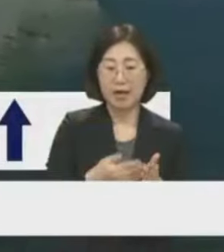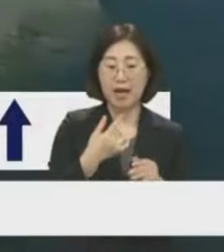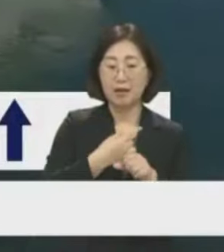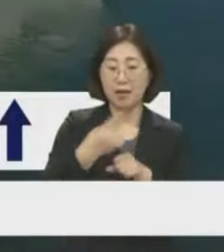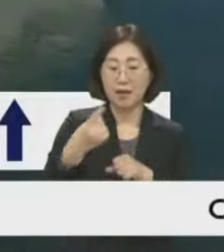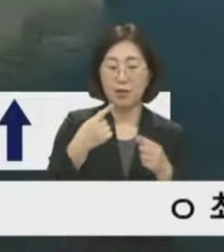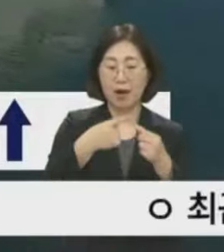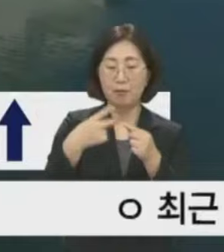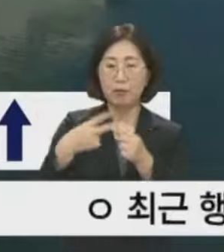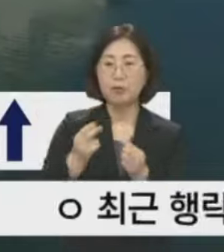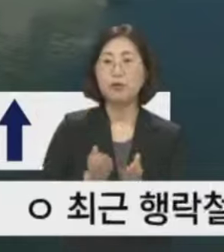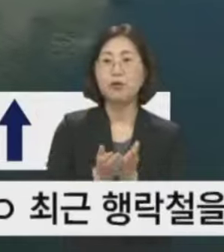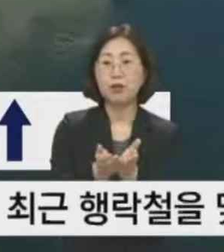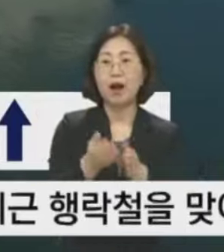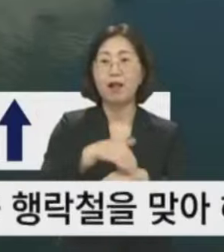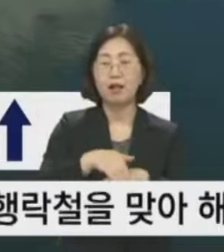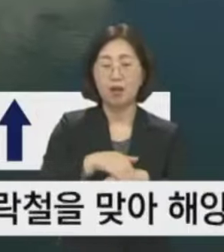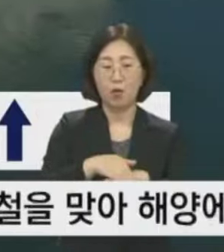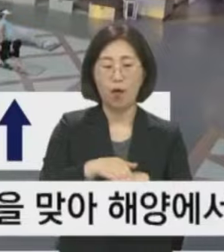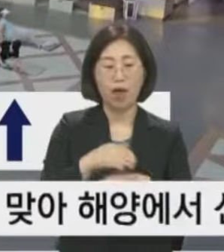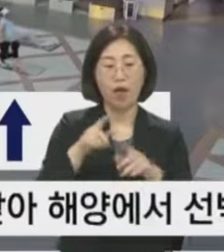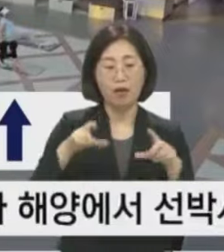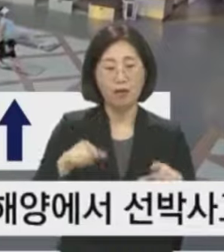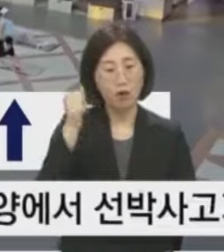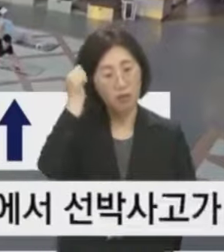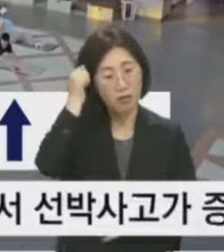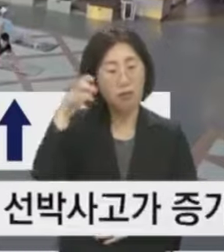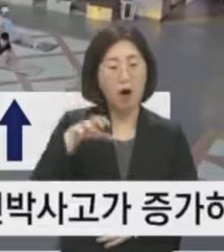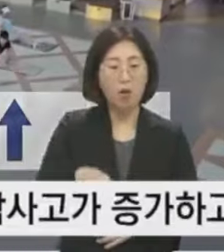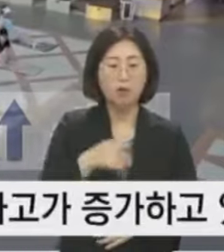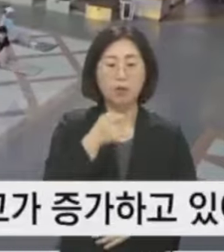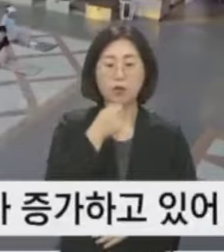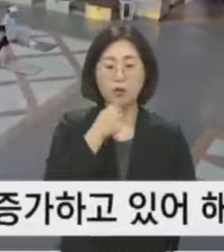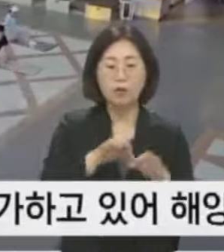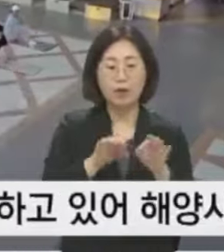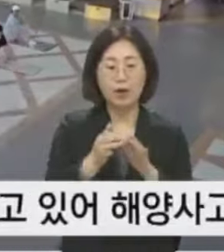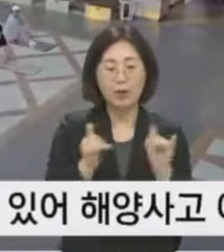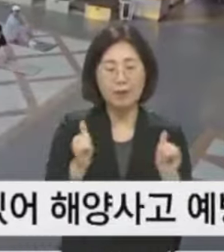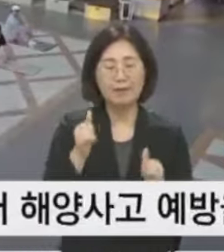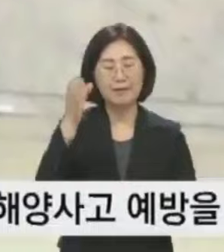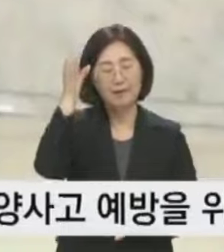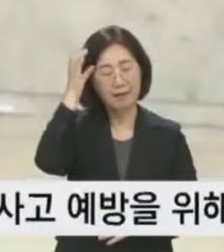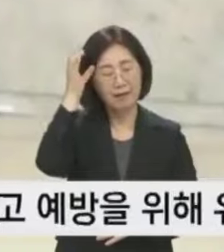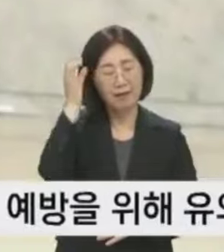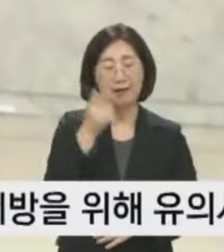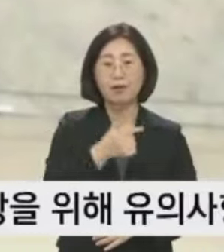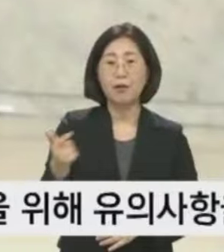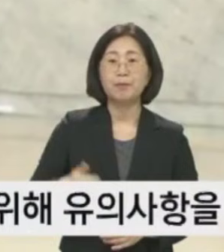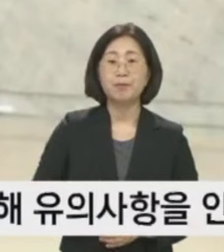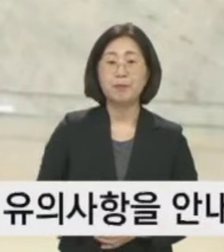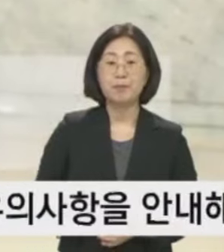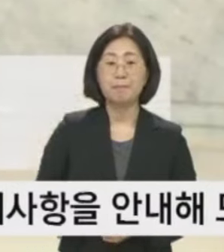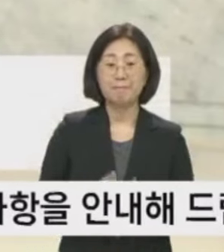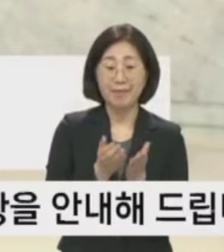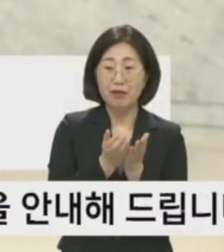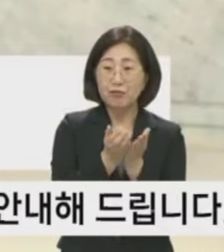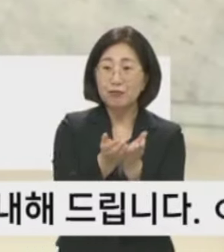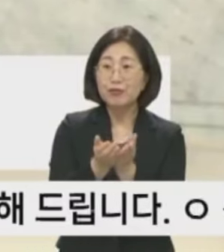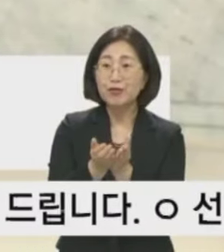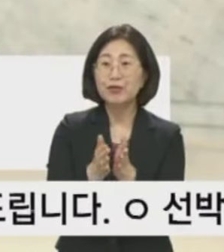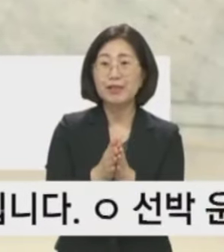두 차례 출항이 예정돼 있는데 지역 숙박업소는 물론 소상공인들이 거는 기대감이 큽니다. 크루즈 운항으로